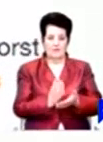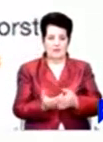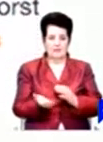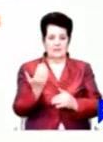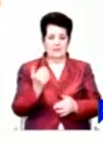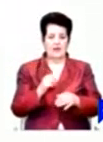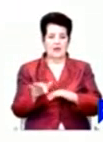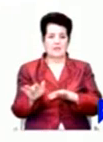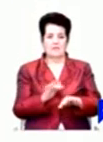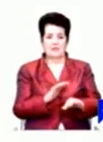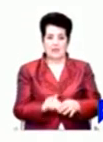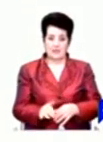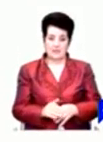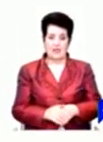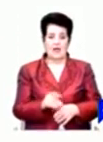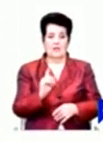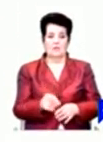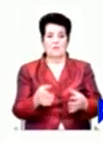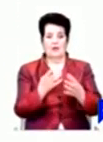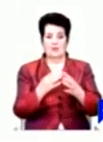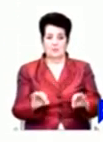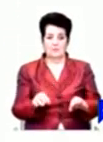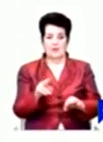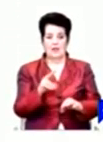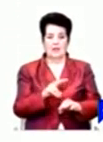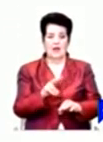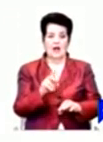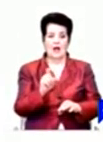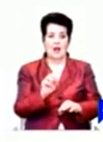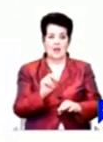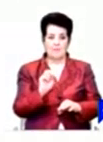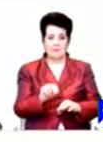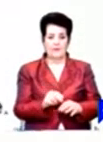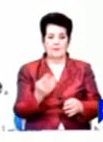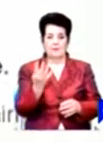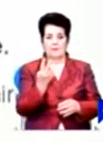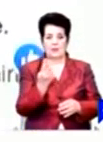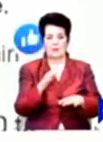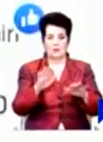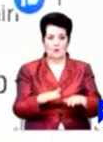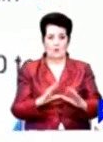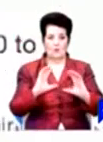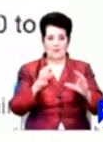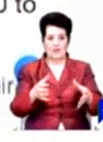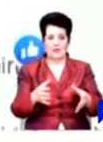în activitate. După un turneu de excepție la Wimbledon, Halep urcă pe locul 4 mondial.